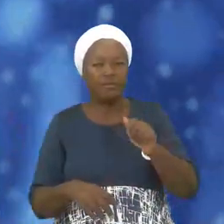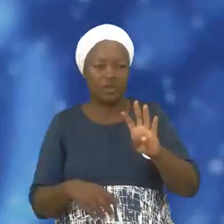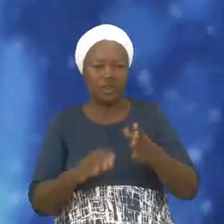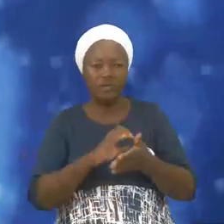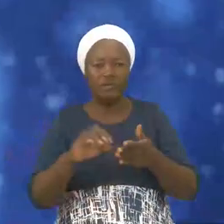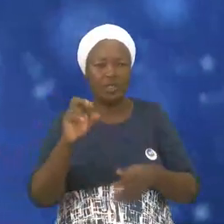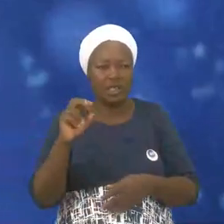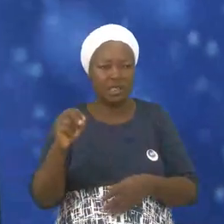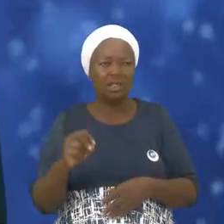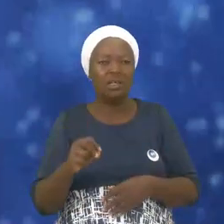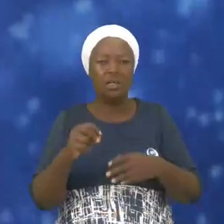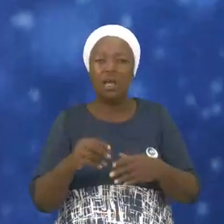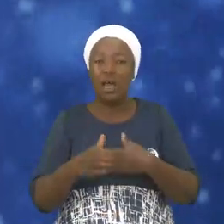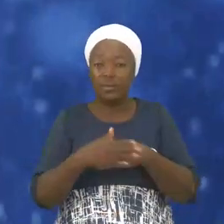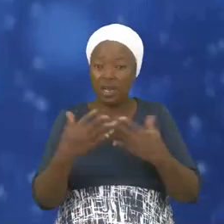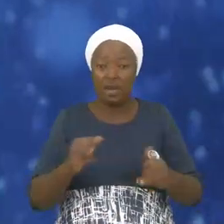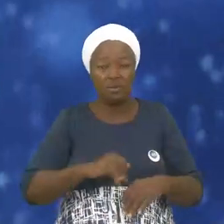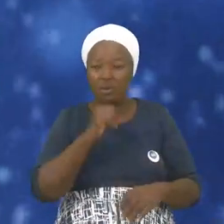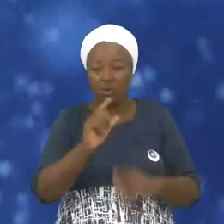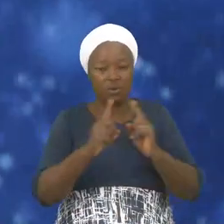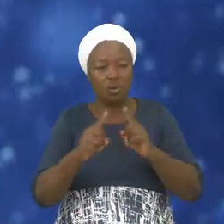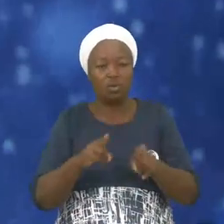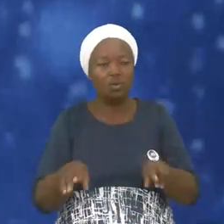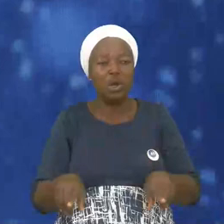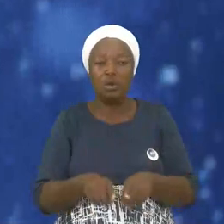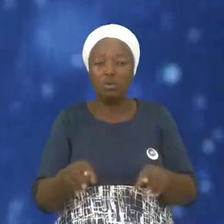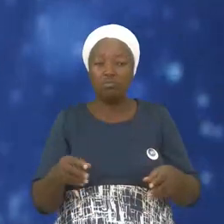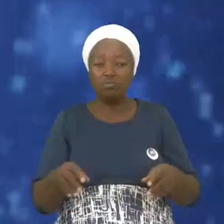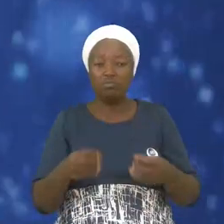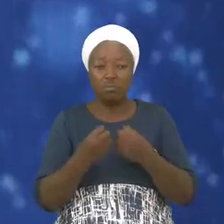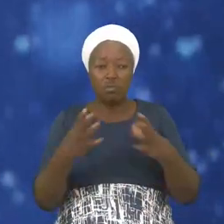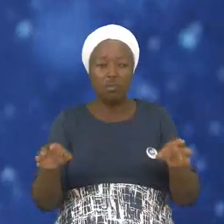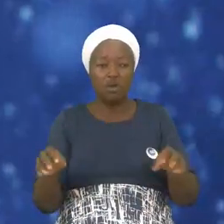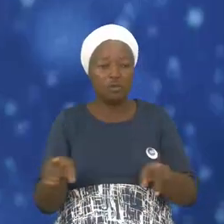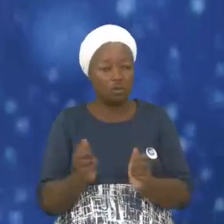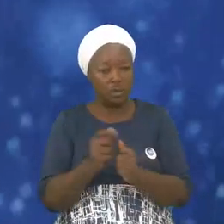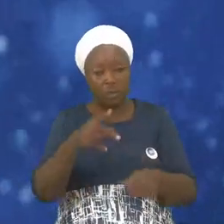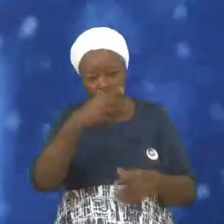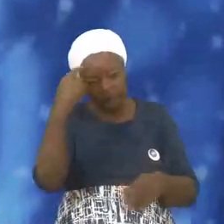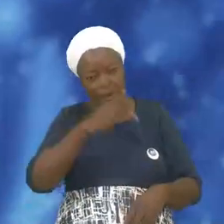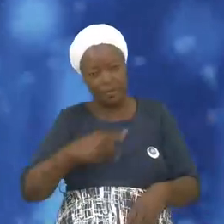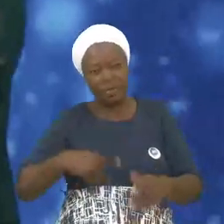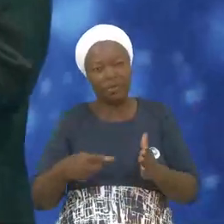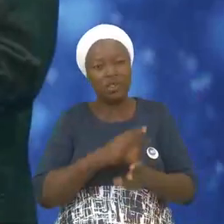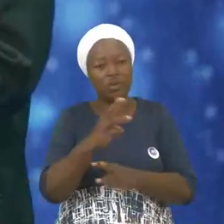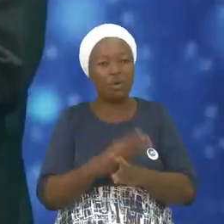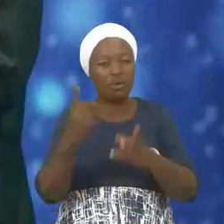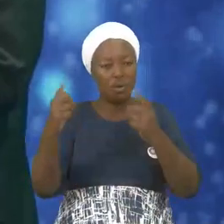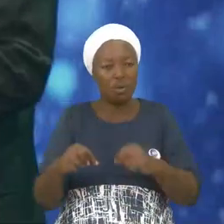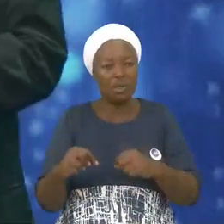Jean, chapitre 14, verset 30, « Je ne parlais plus guère avec vous, car le prince